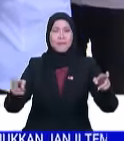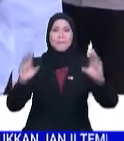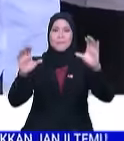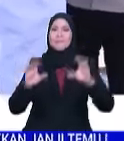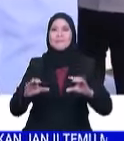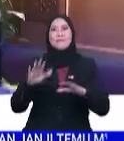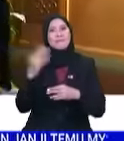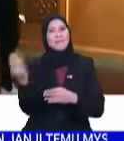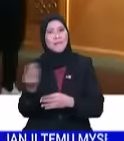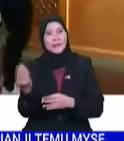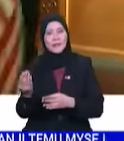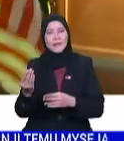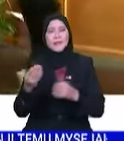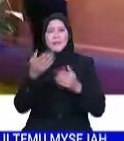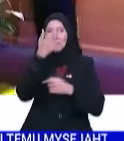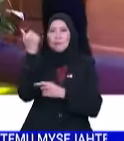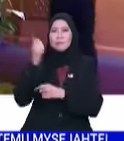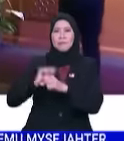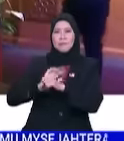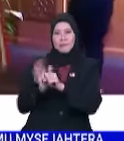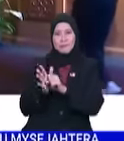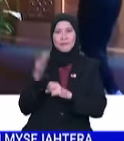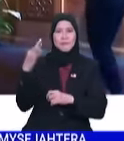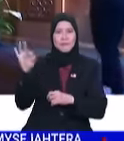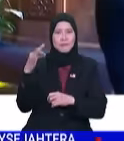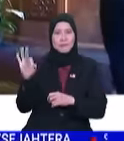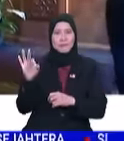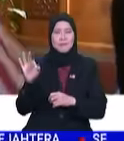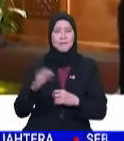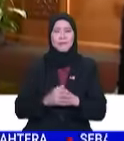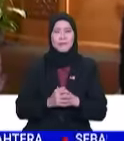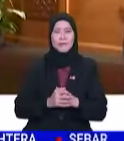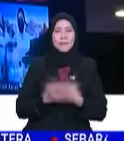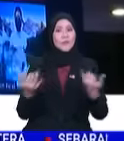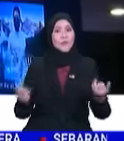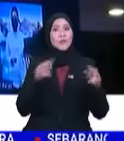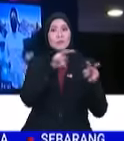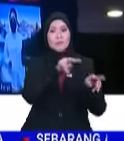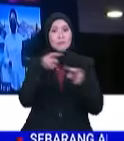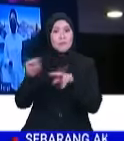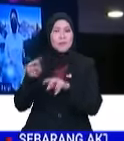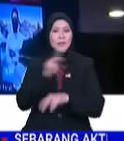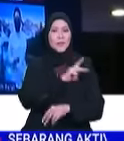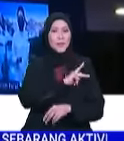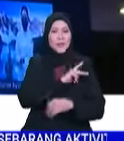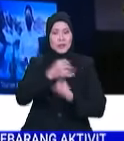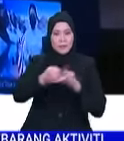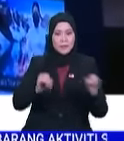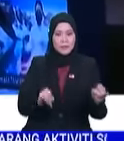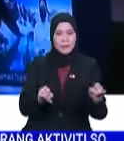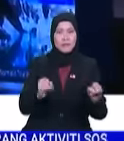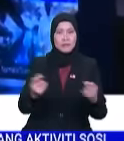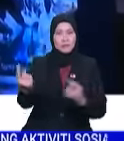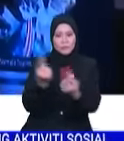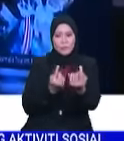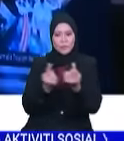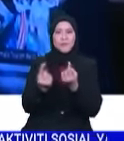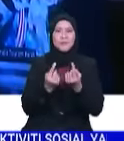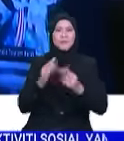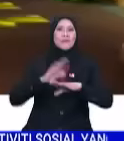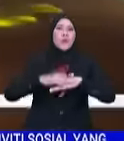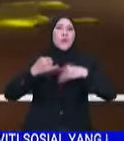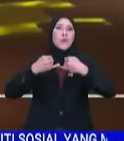secara sederhana berikutan pandemik COVID-19 dengan menyaksikan ketua-ketua jabatan hadir secara